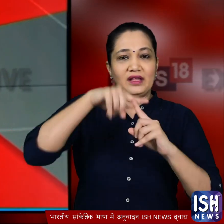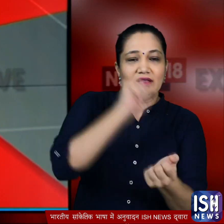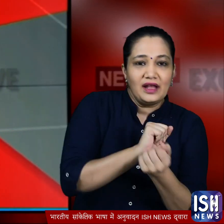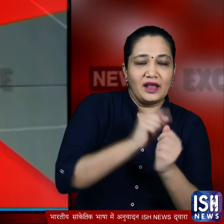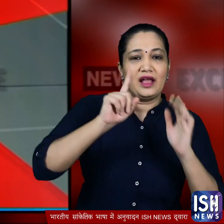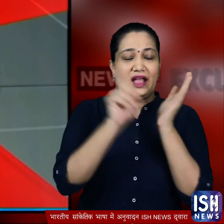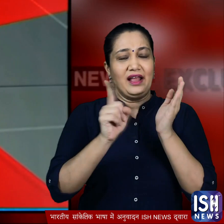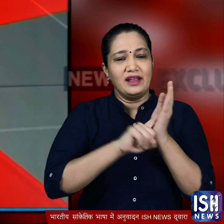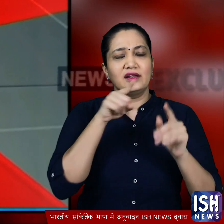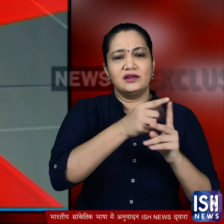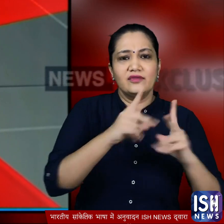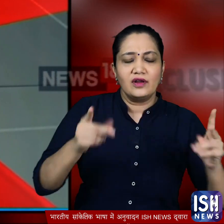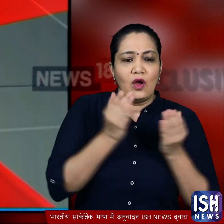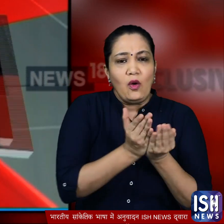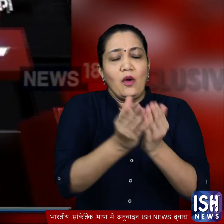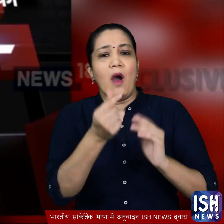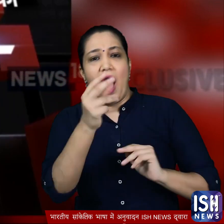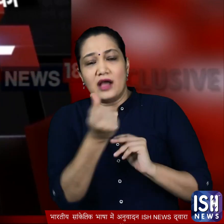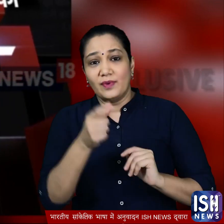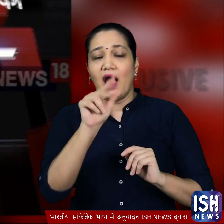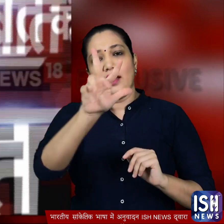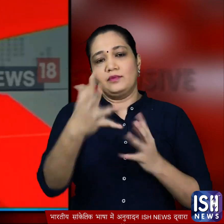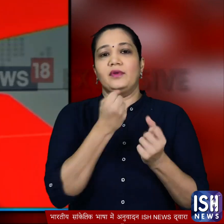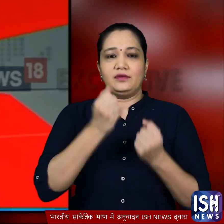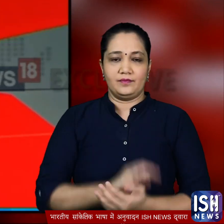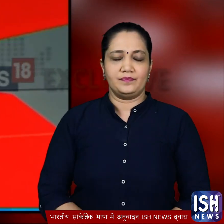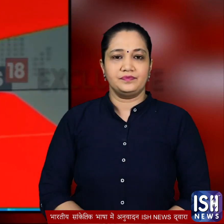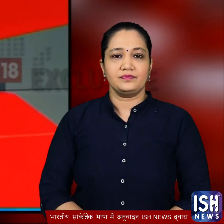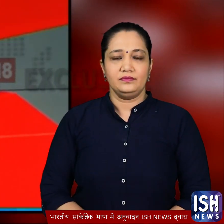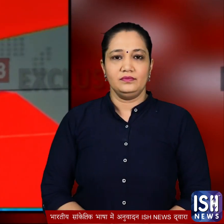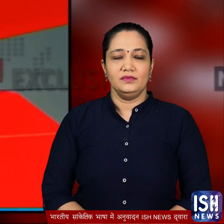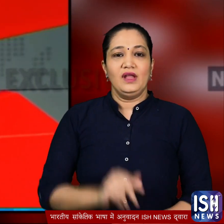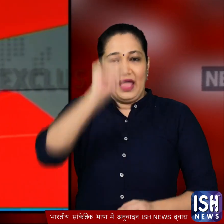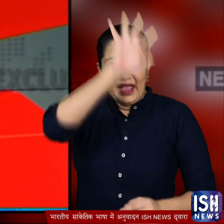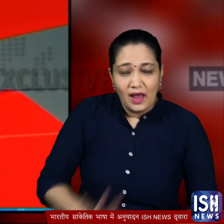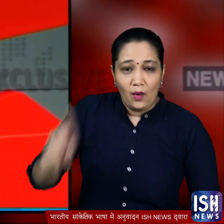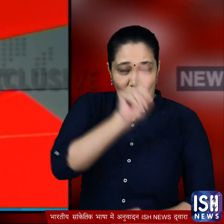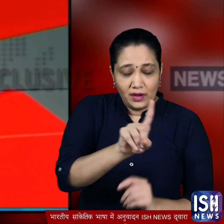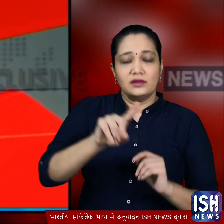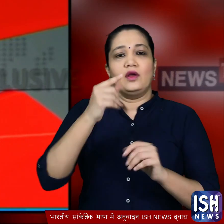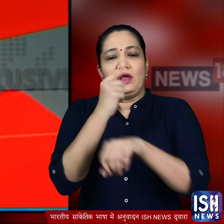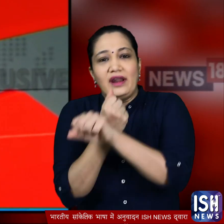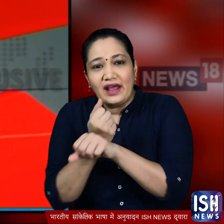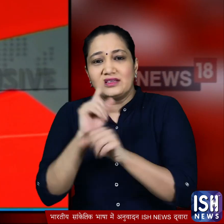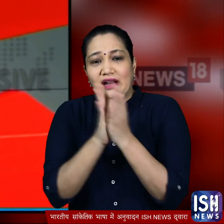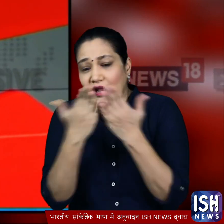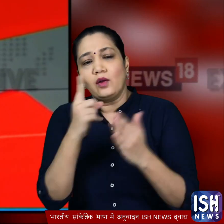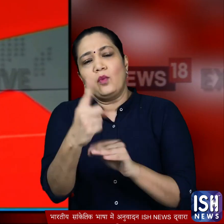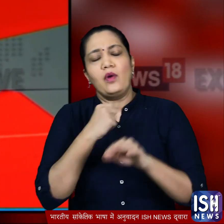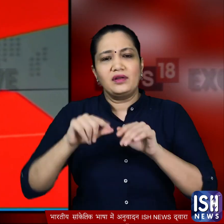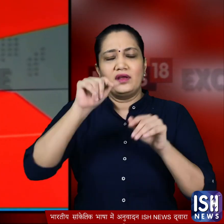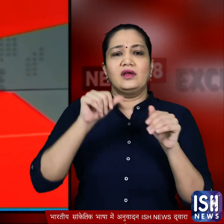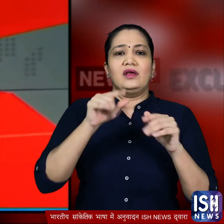के कलेक्टर ने 8 स्पीड बोट मुहैया कराई। एक देश एक राशन कार्ड के मामले में केंद्र सरकार ने दिल्ली सरकार